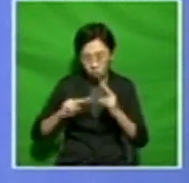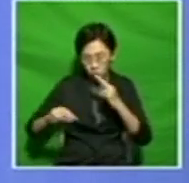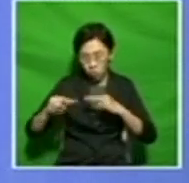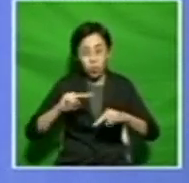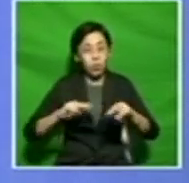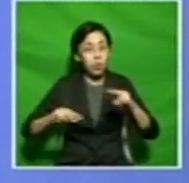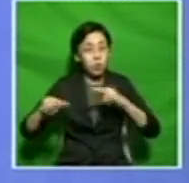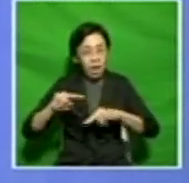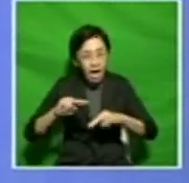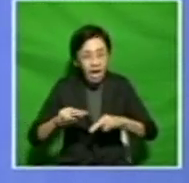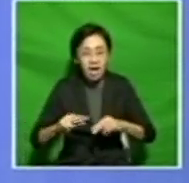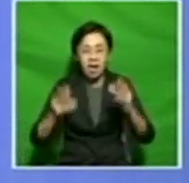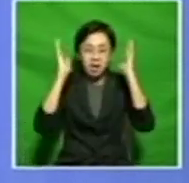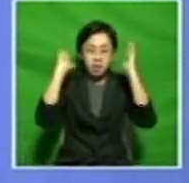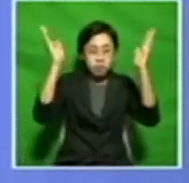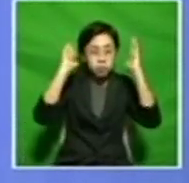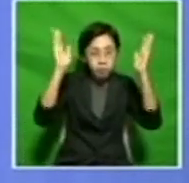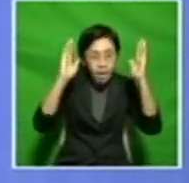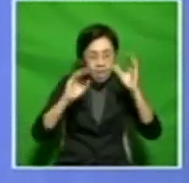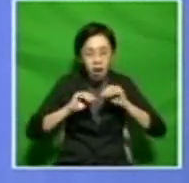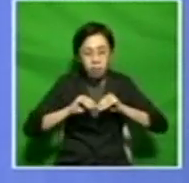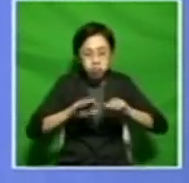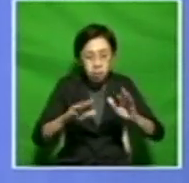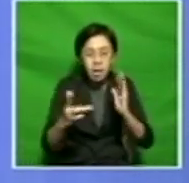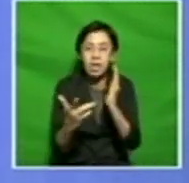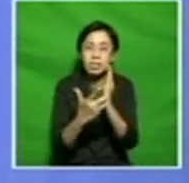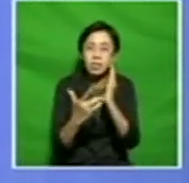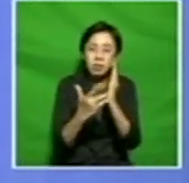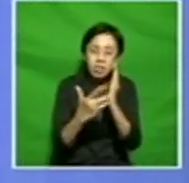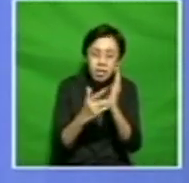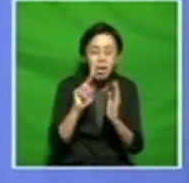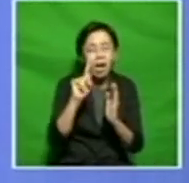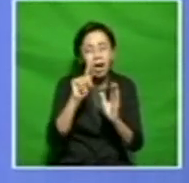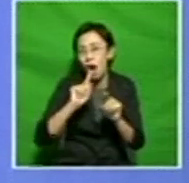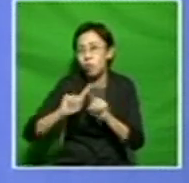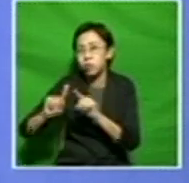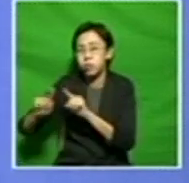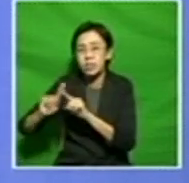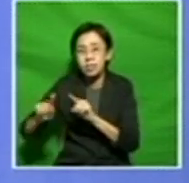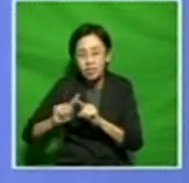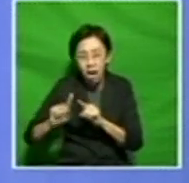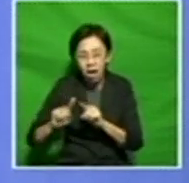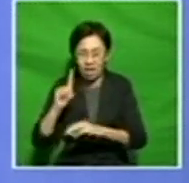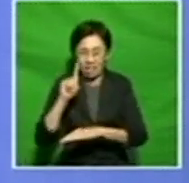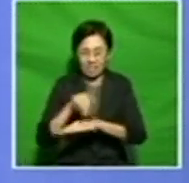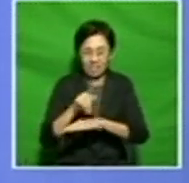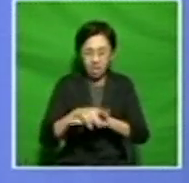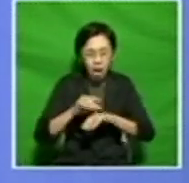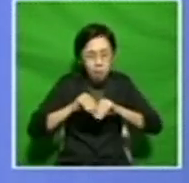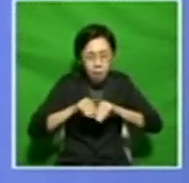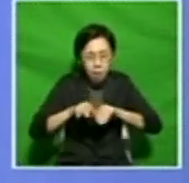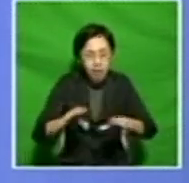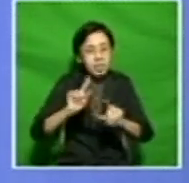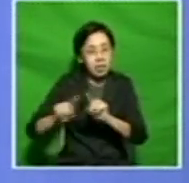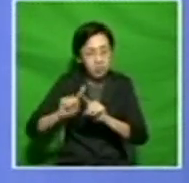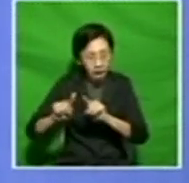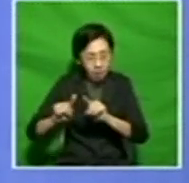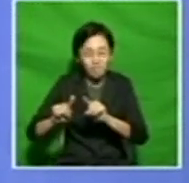กับสื่อสารมวลชนเทคโนโลยีสารสนเทศและสื่อสารโซเชียลออนไลน์ทั้งหลาย